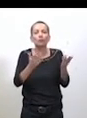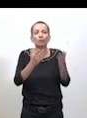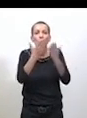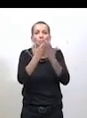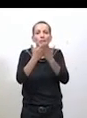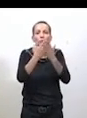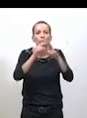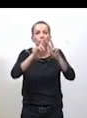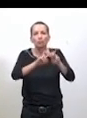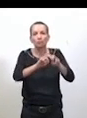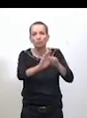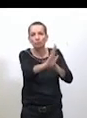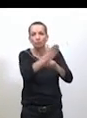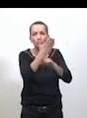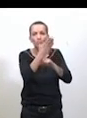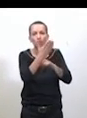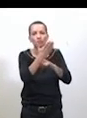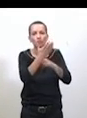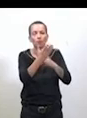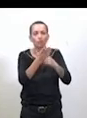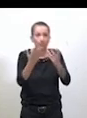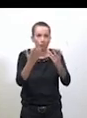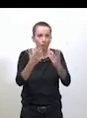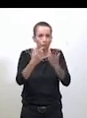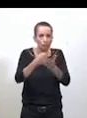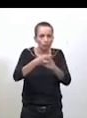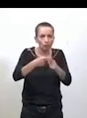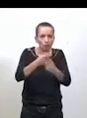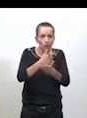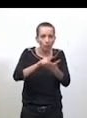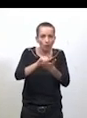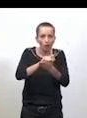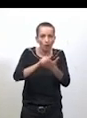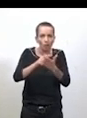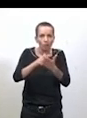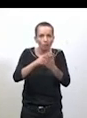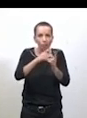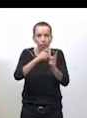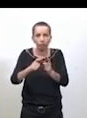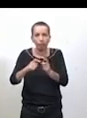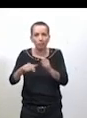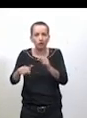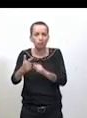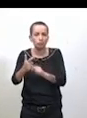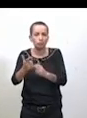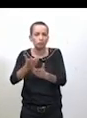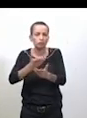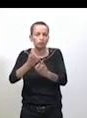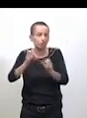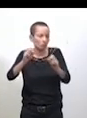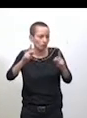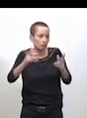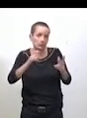monnaie locale divise par 12 des échanges ou un impact, etc. Je veux bien l'entendre,